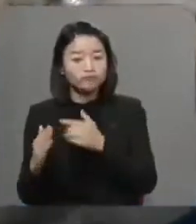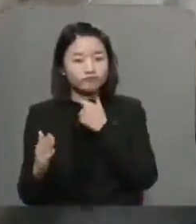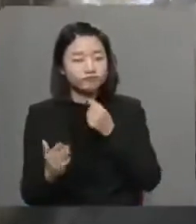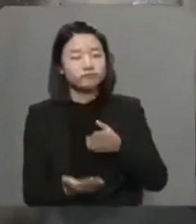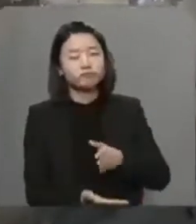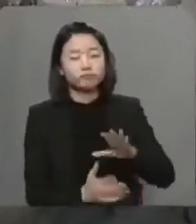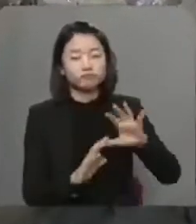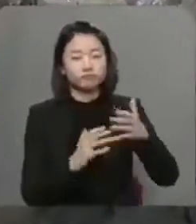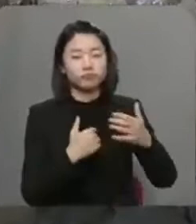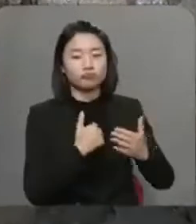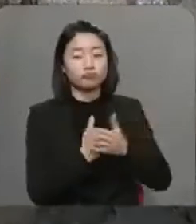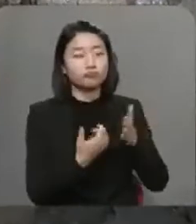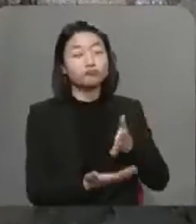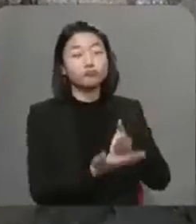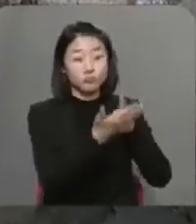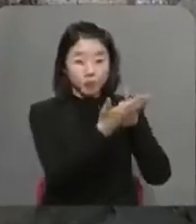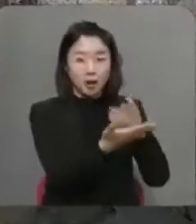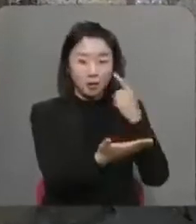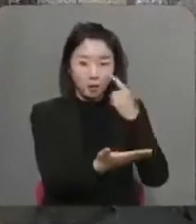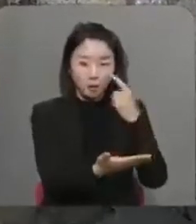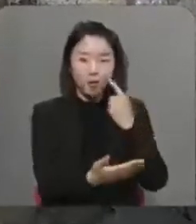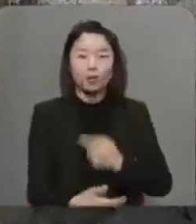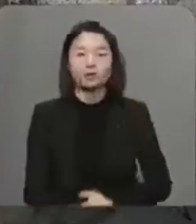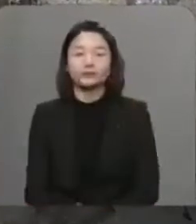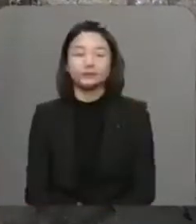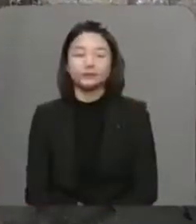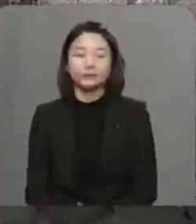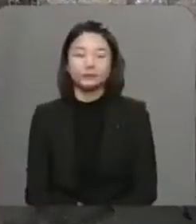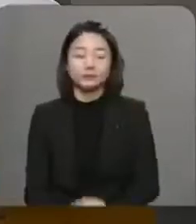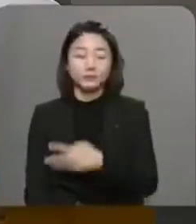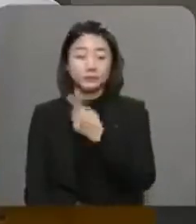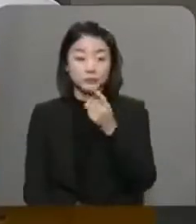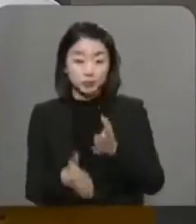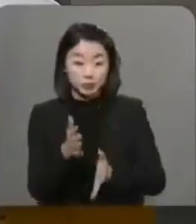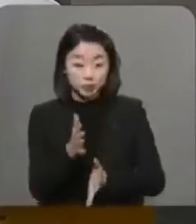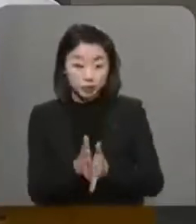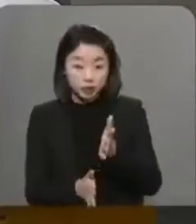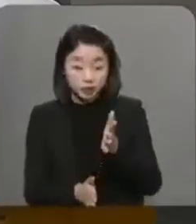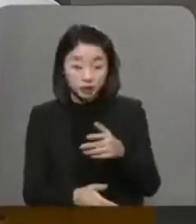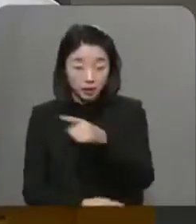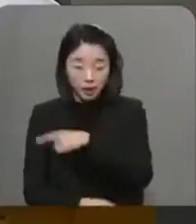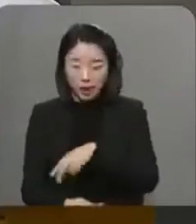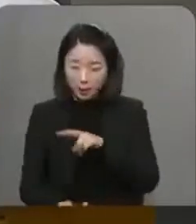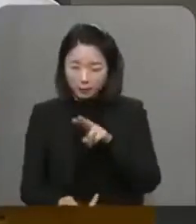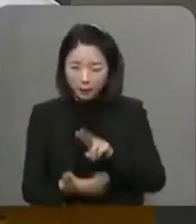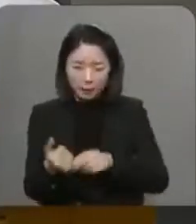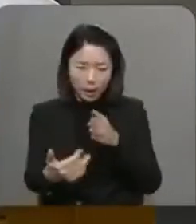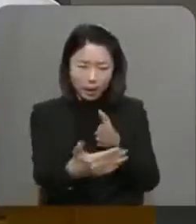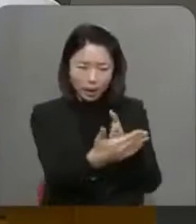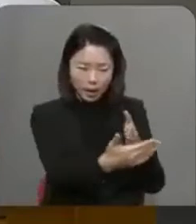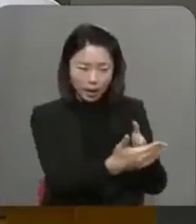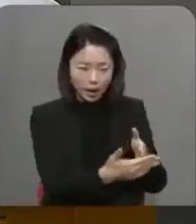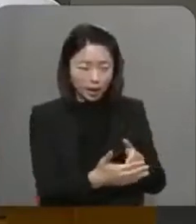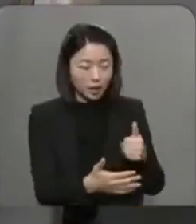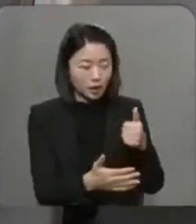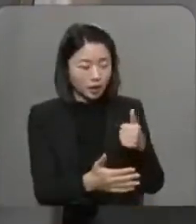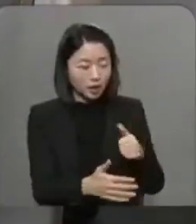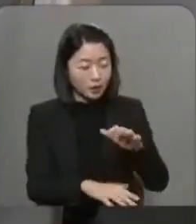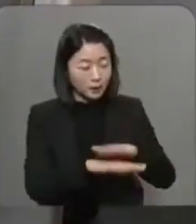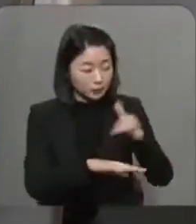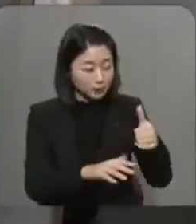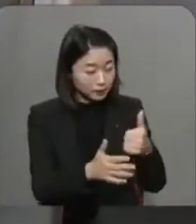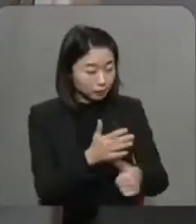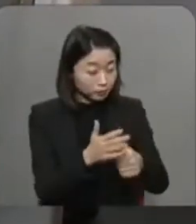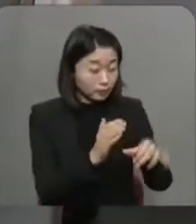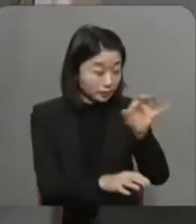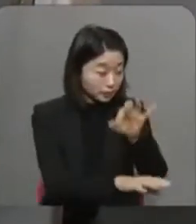신축 오리 한 몫 깊이도 건의를 하고 삼척시는 또 판매에 어려움을 겪고 있는 지역 농 수산물을 추가로 발굴해